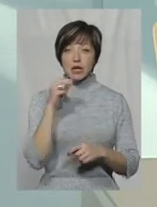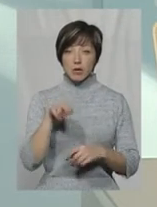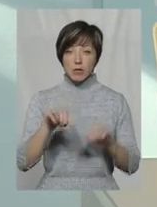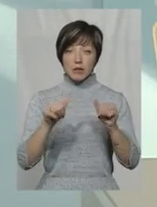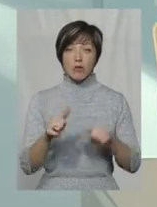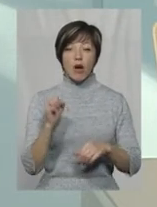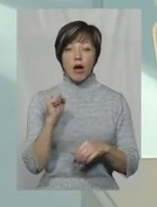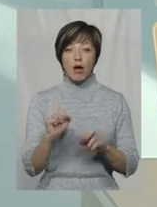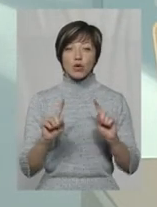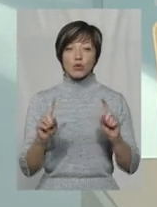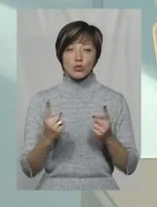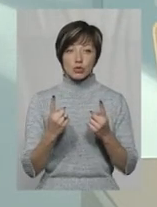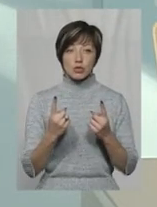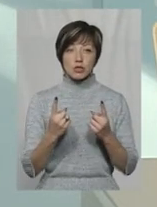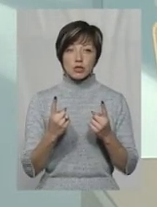типу А